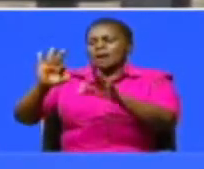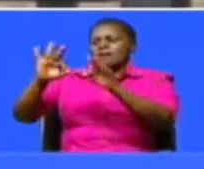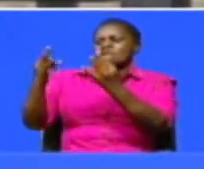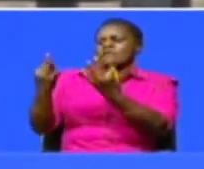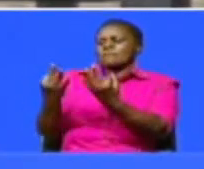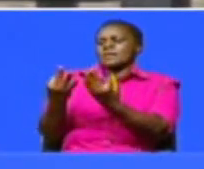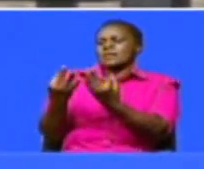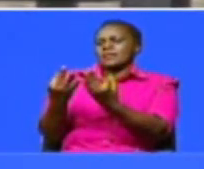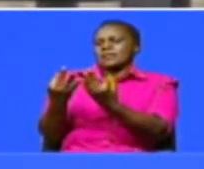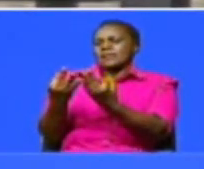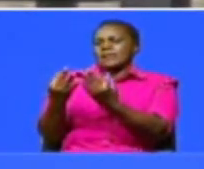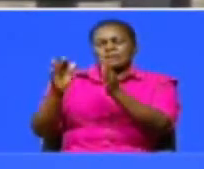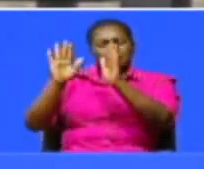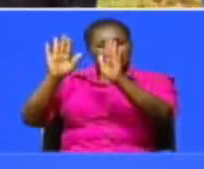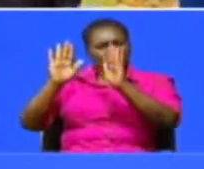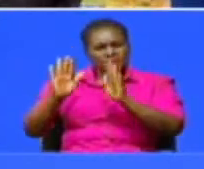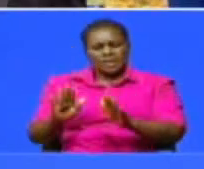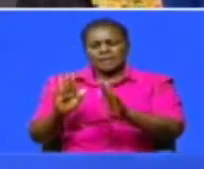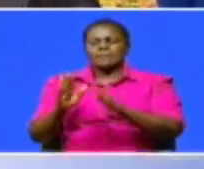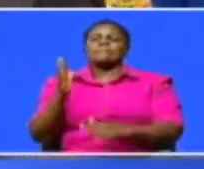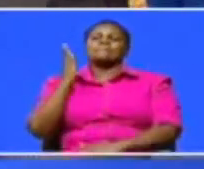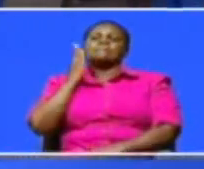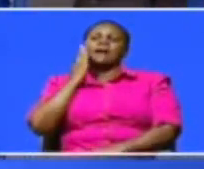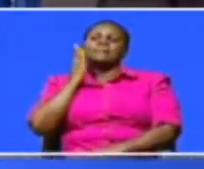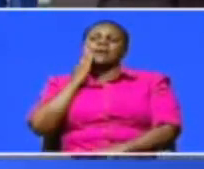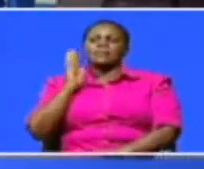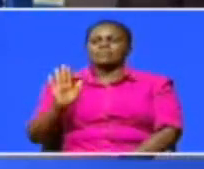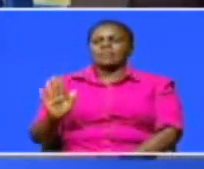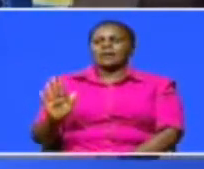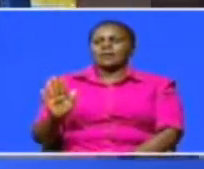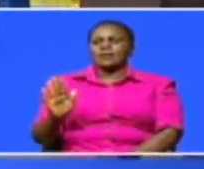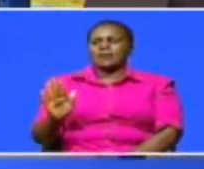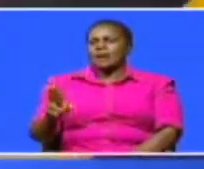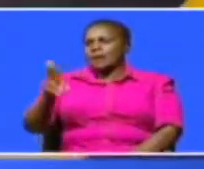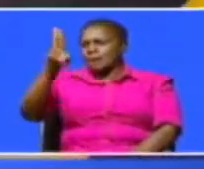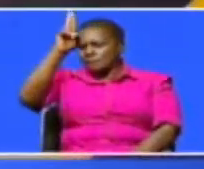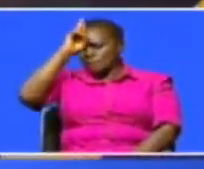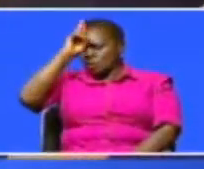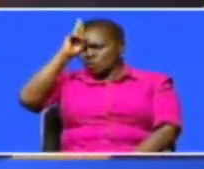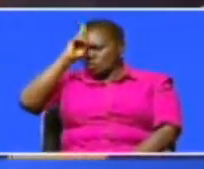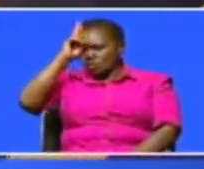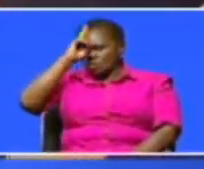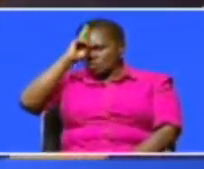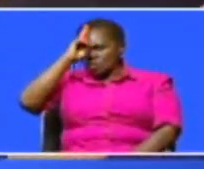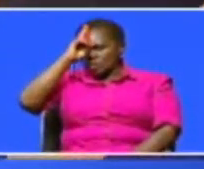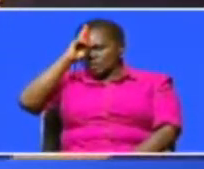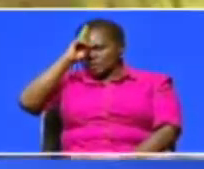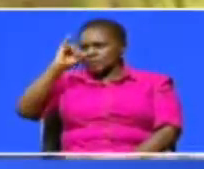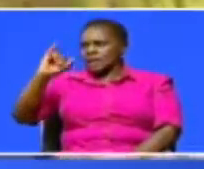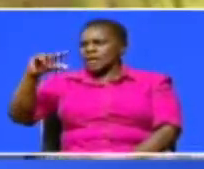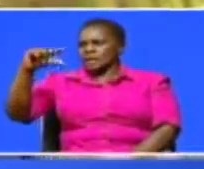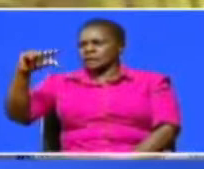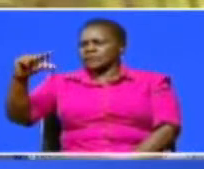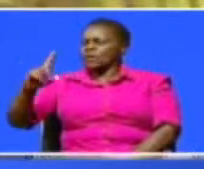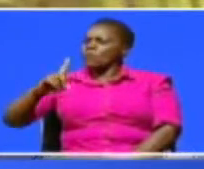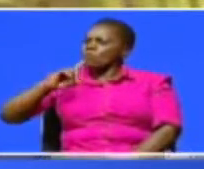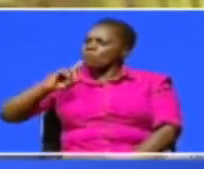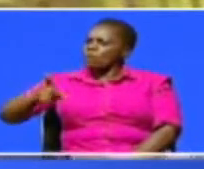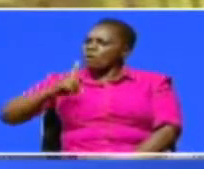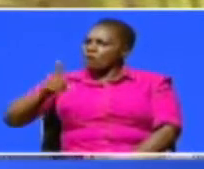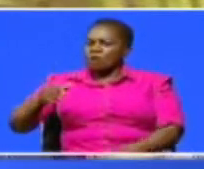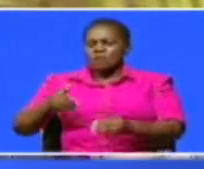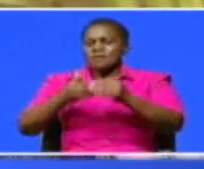family. More so his mother. Mkuu wa polisi Hilary Mutiambai akitoa onyo kali